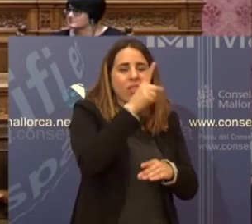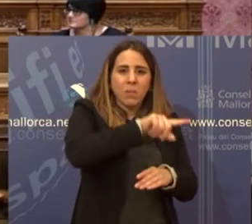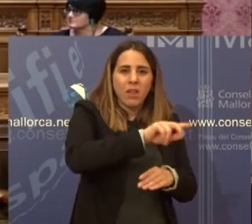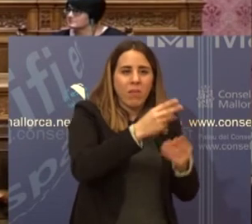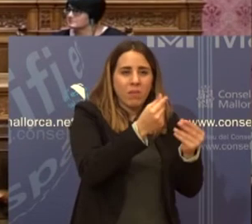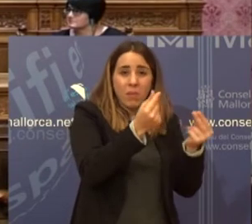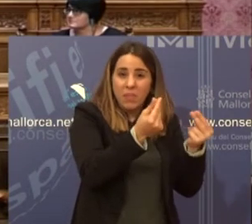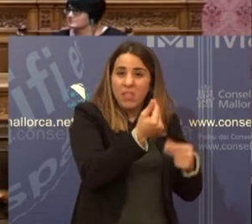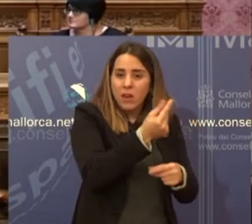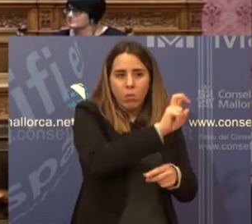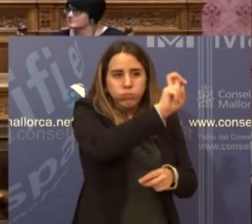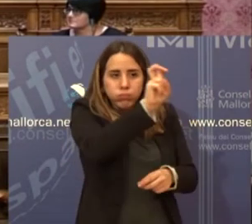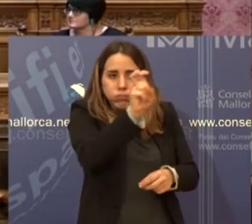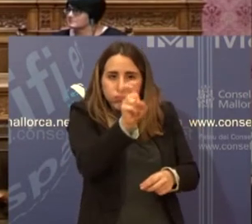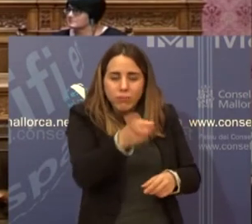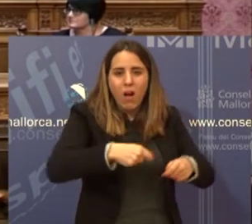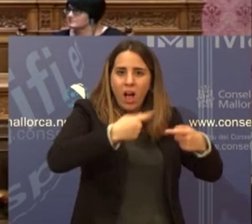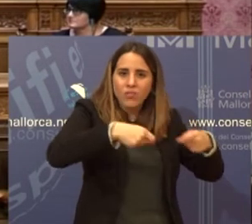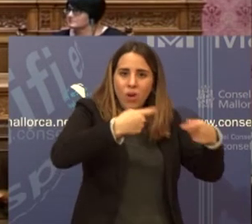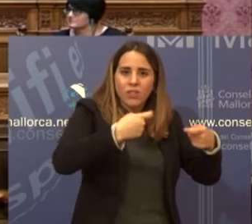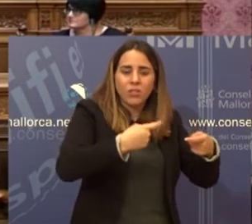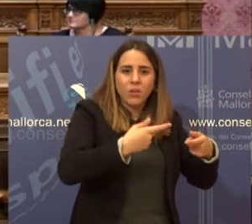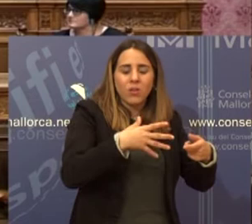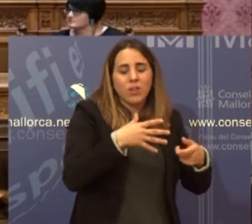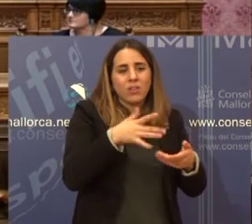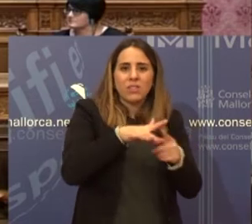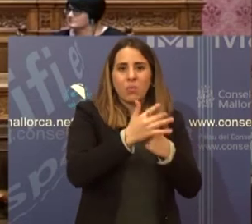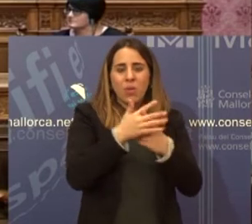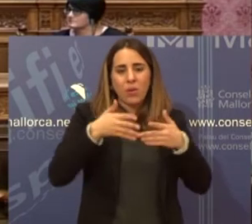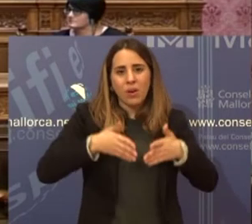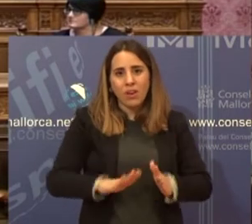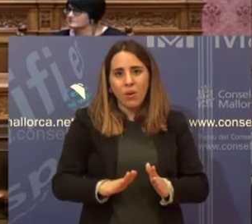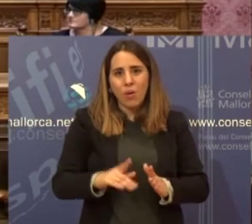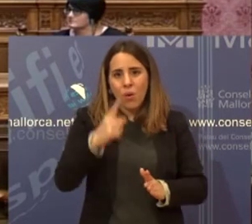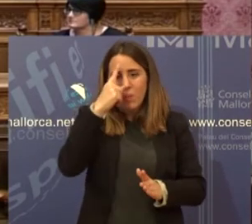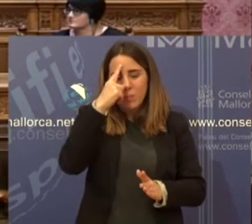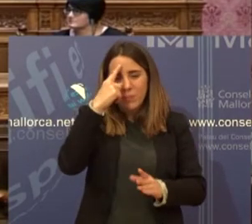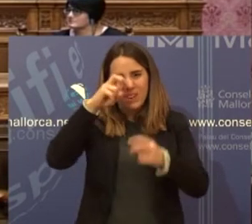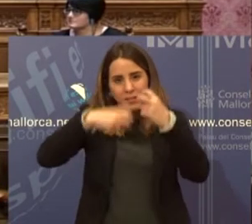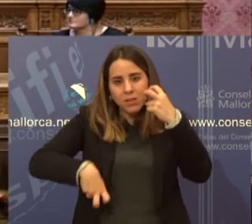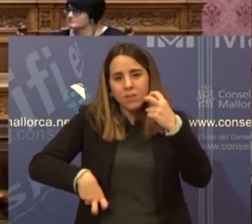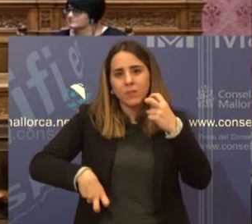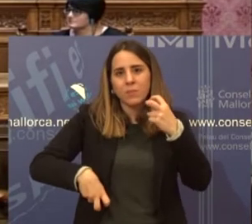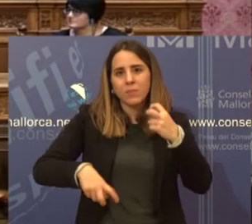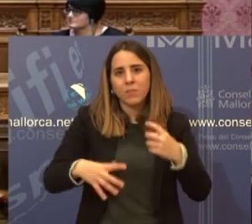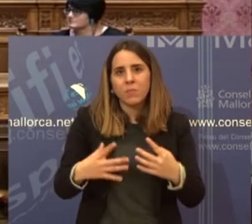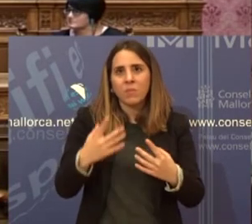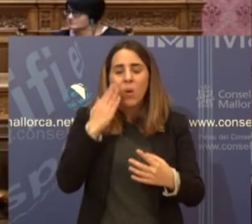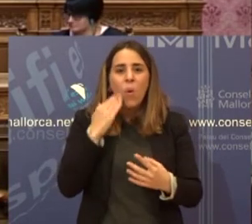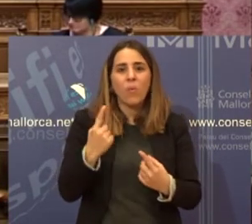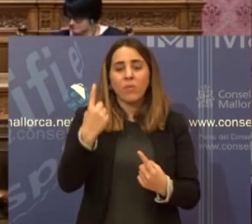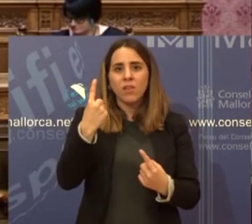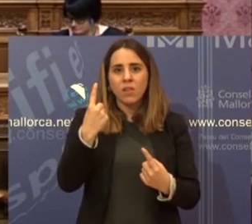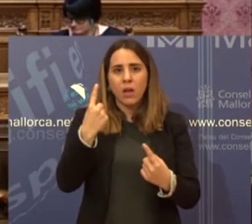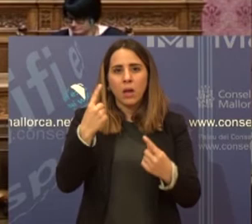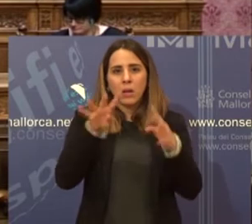extras, diguéssim, que ja suposa tenir un fill amb paràlisi cerebral. Un dia, mirant per internet, vam